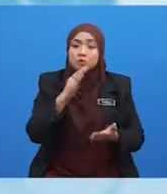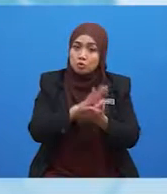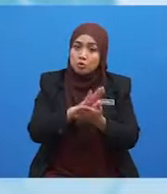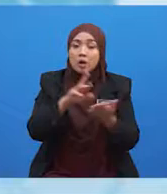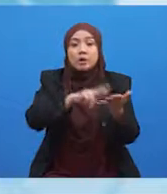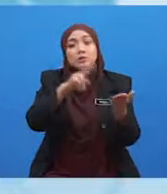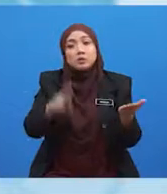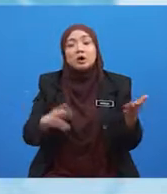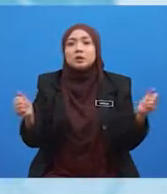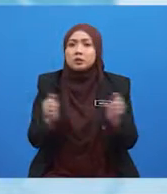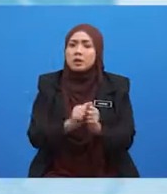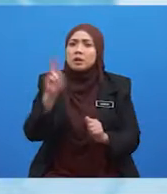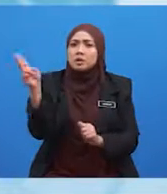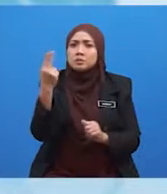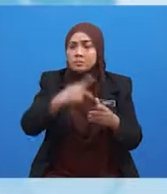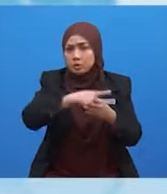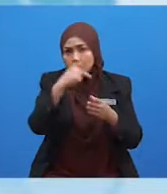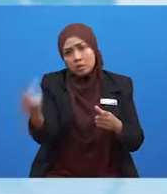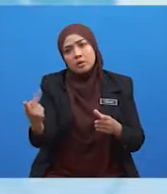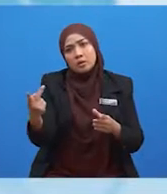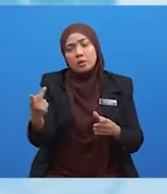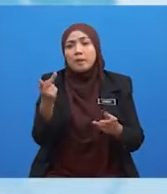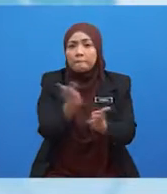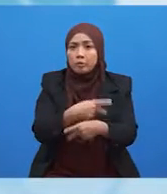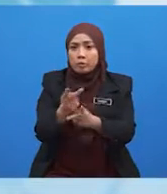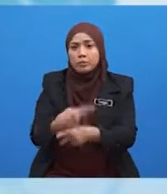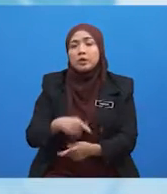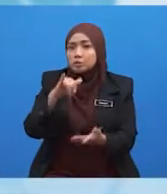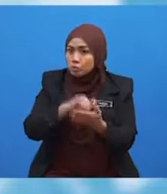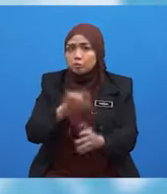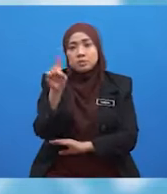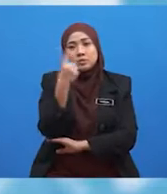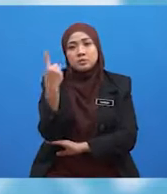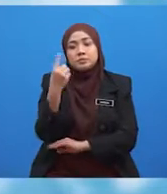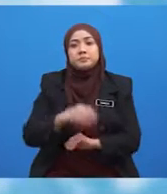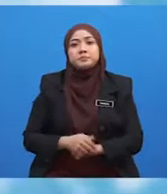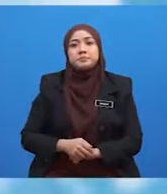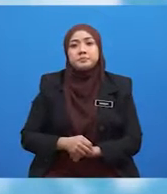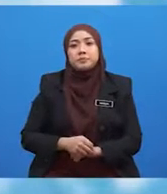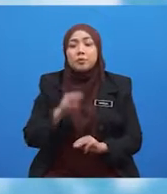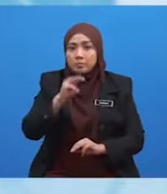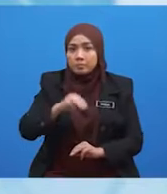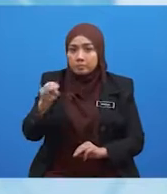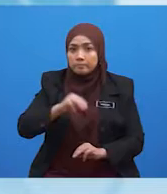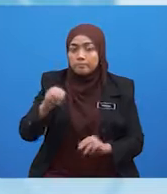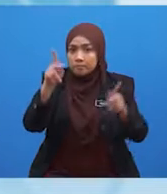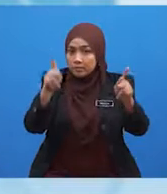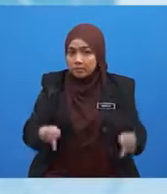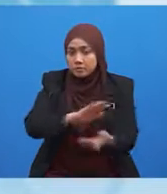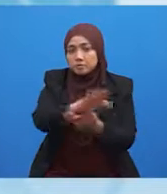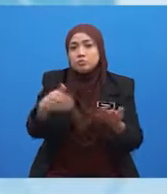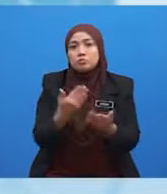rendah dengan hanya mengeluarkan produk berkenaan saja Baiklah pajak-pajak bagaimana